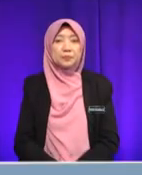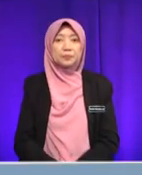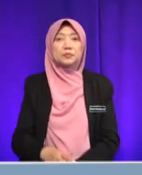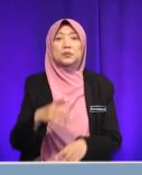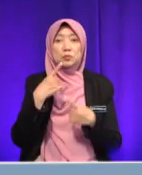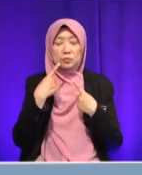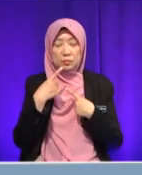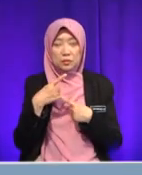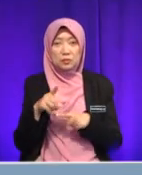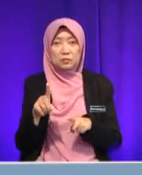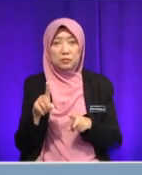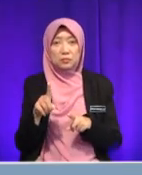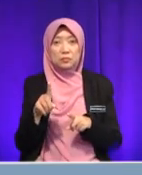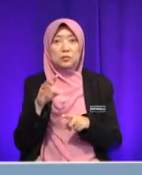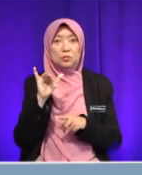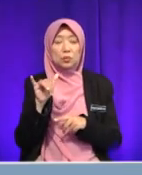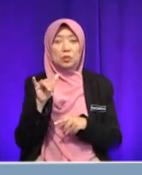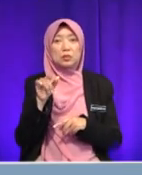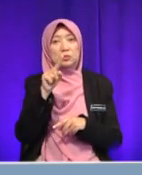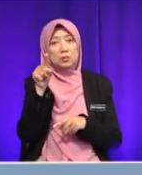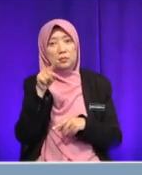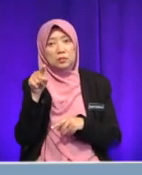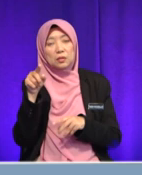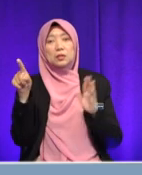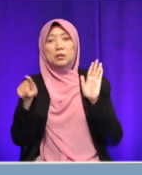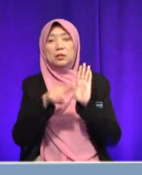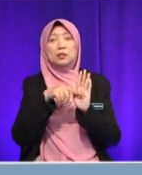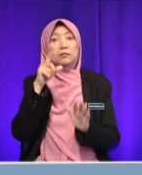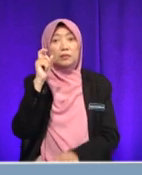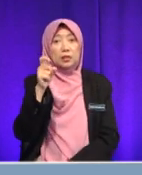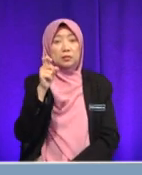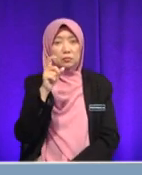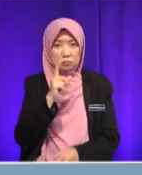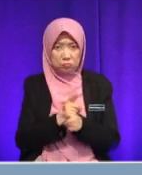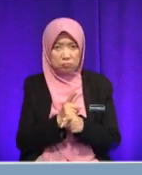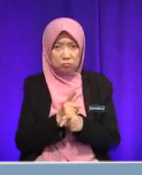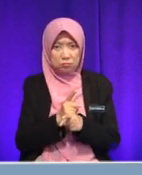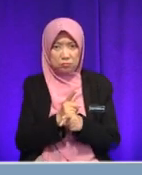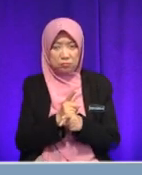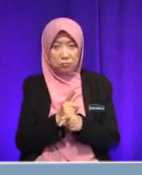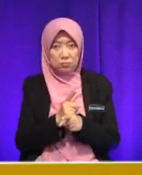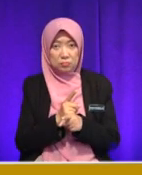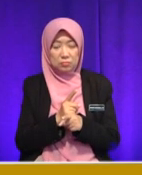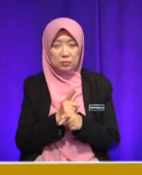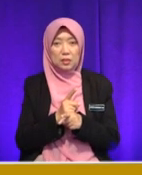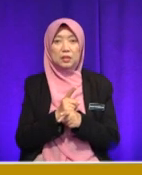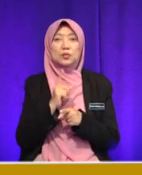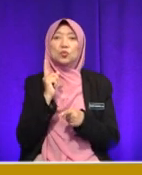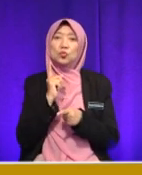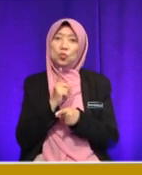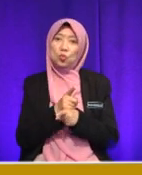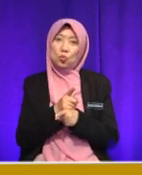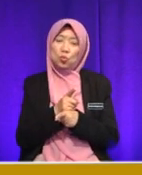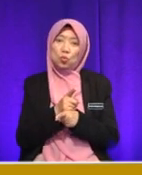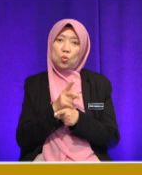Jawapan saya ialah Y sama dengan negatif X. Okey, adakah betul jawapan Charlene? Betul.